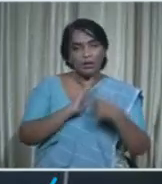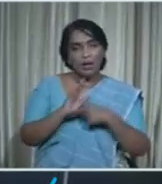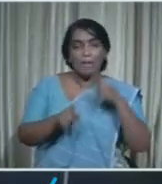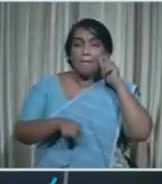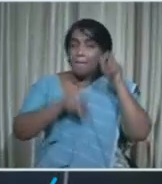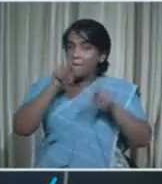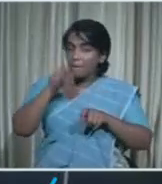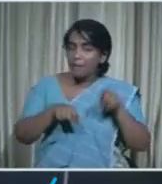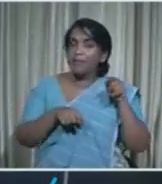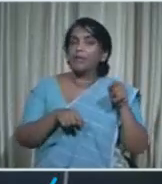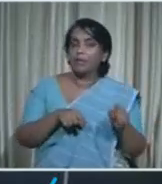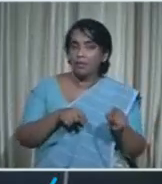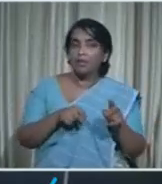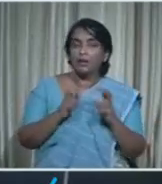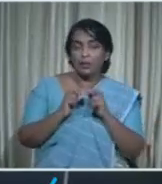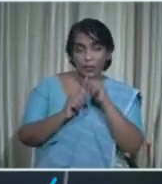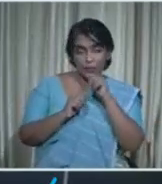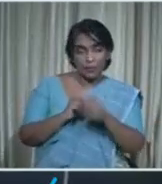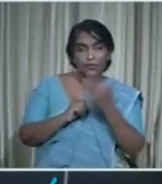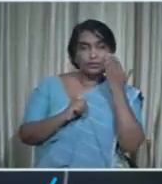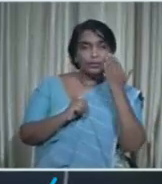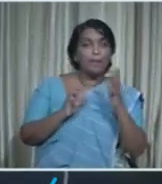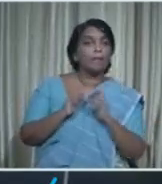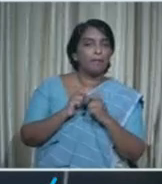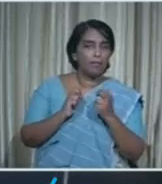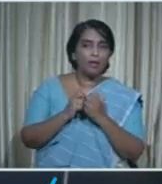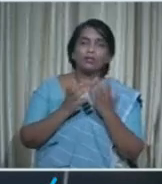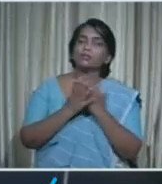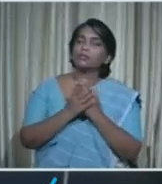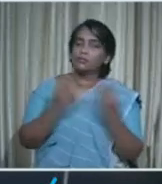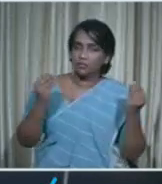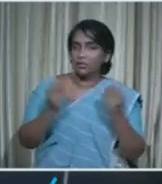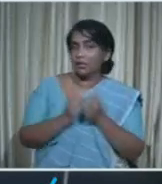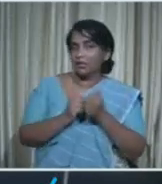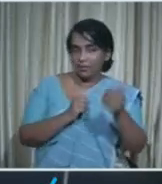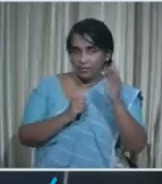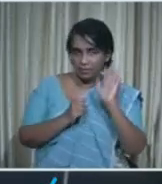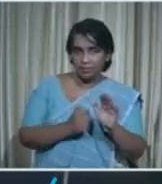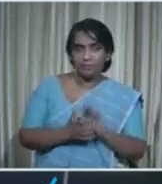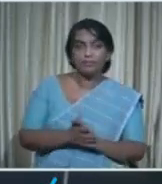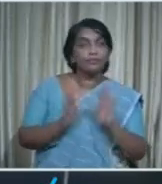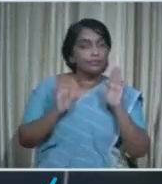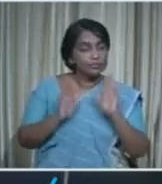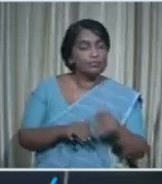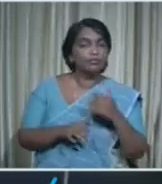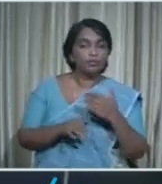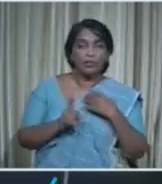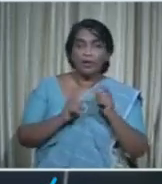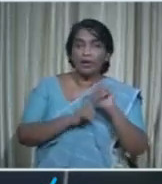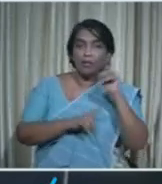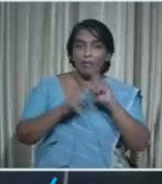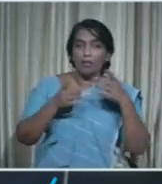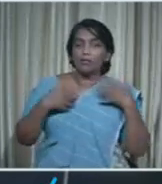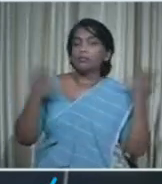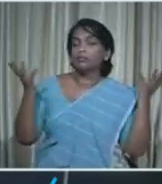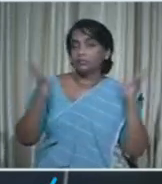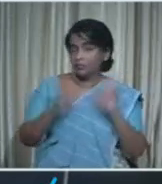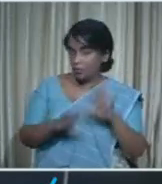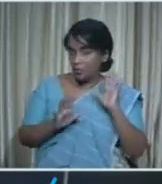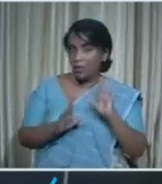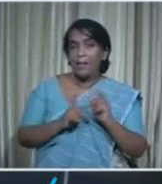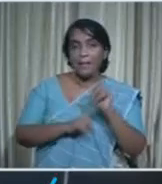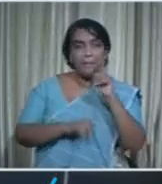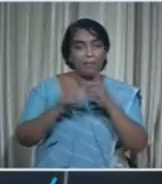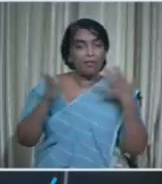Janathawage Tiyana Me Pahadiliwa Peyinna Arbudayata Visnumak Denna Katiyutu Karanna Kiyala. Habai E Athara Apata Parliamentuwa Kandawanna One.